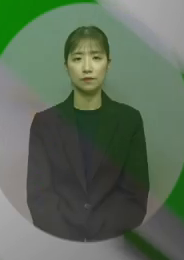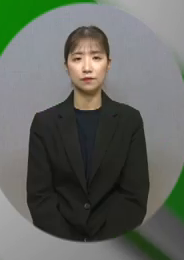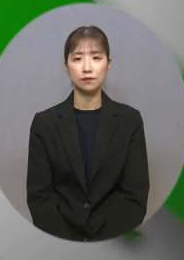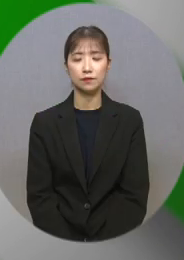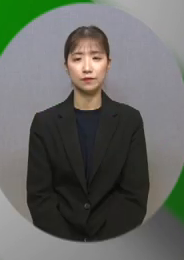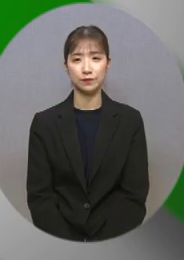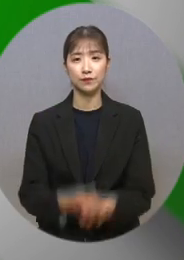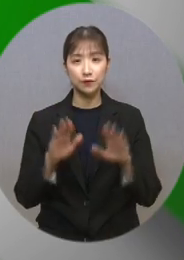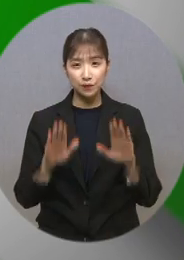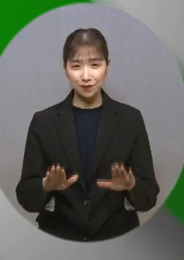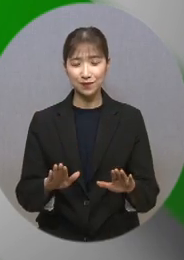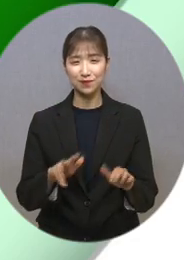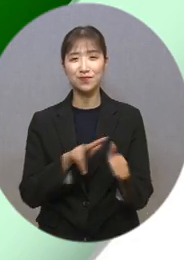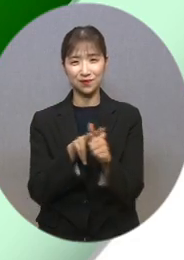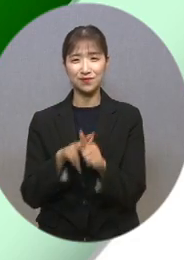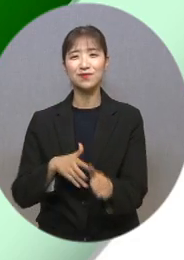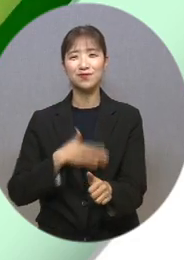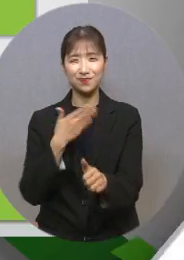오늘의 취업 정보입니다.